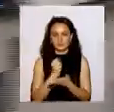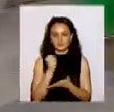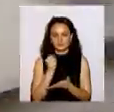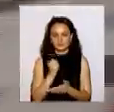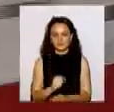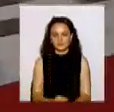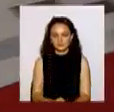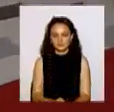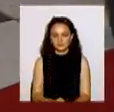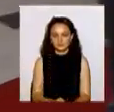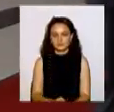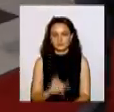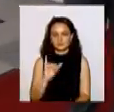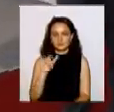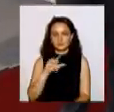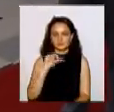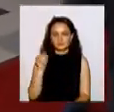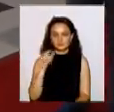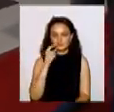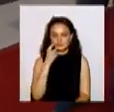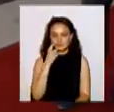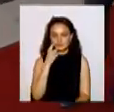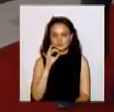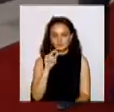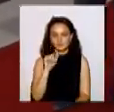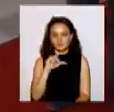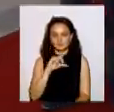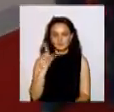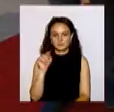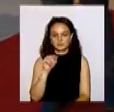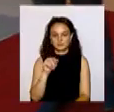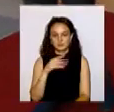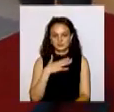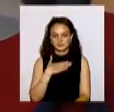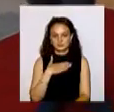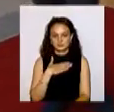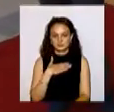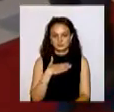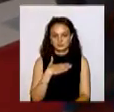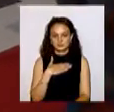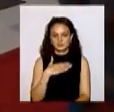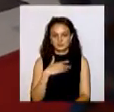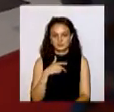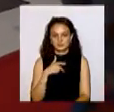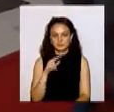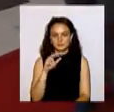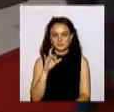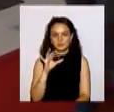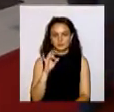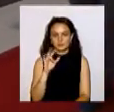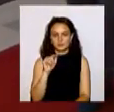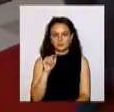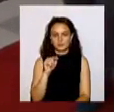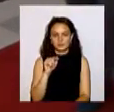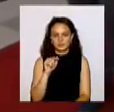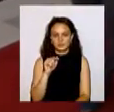თუმცა უნდა ვთქვათ, სად მიდის? და ოთარი მიდის ჩვენ ეკლუზიური ბრენდიაც პერონდა, რომელიც არის პრემიუმ ხაზის